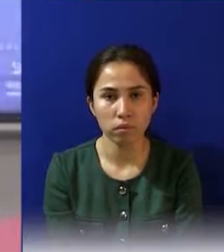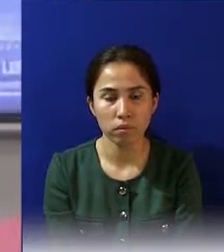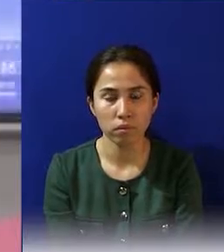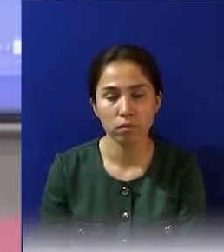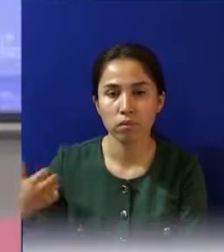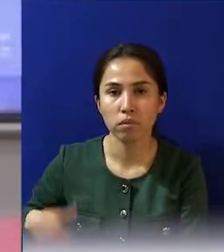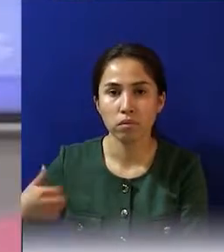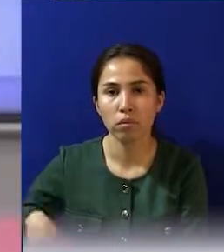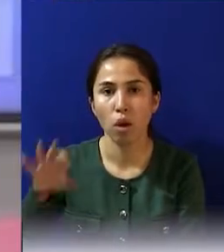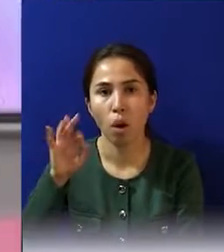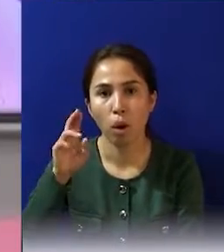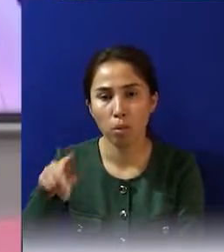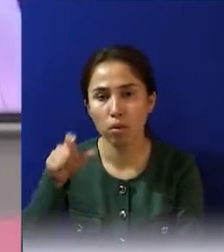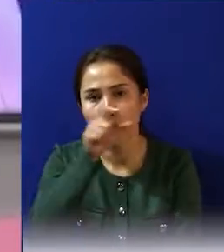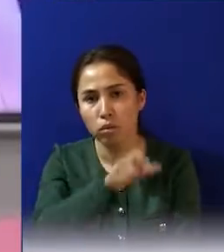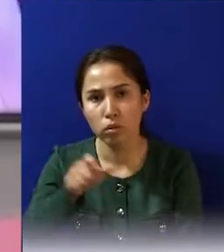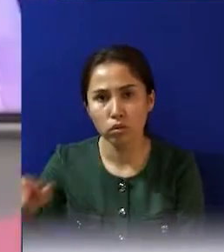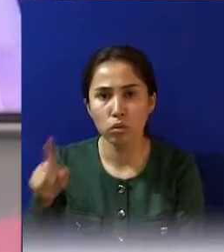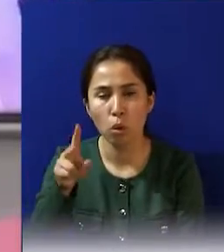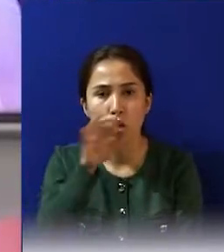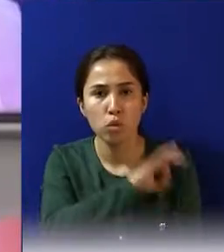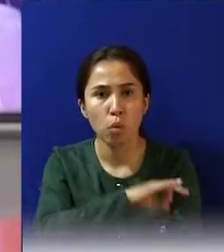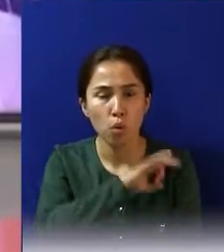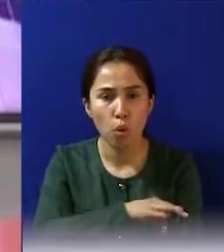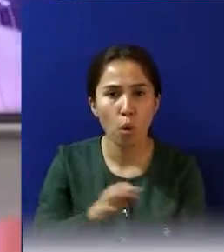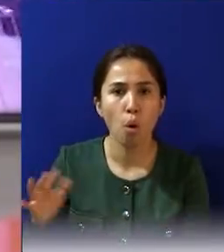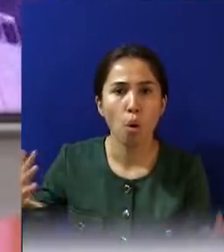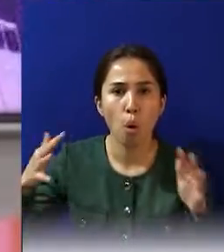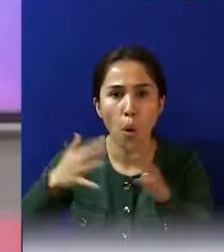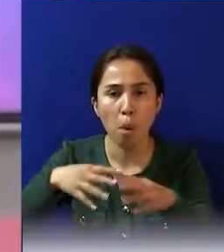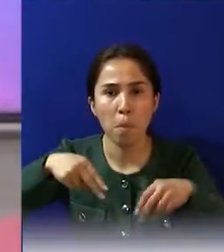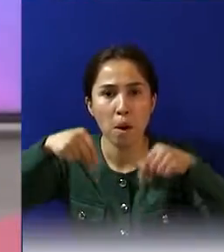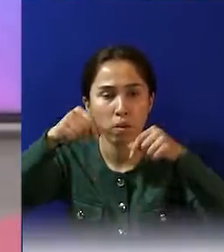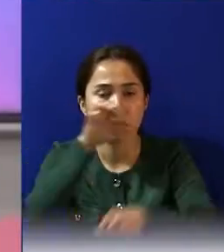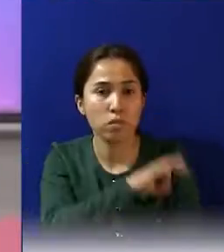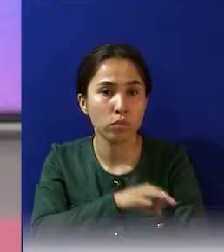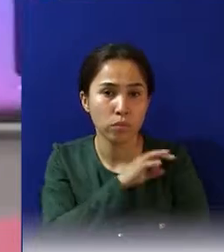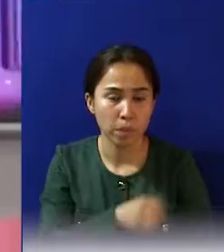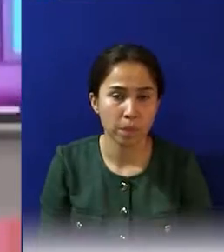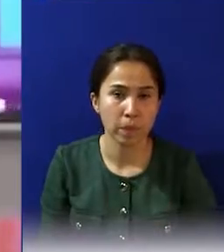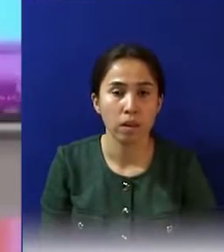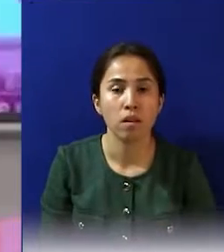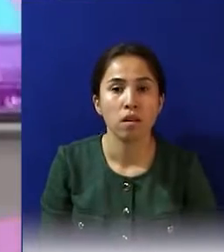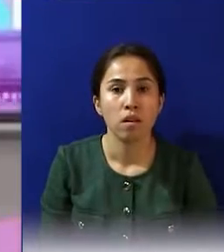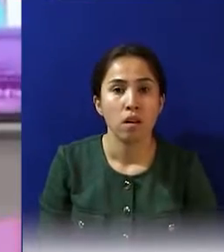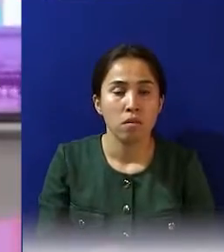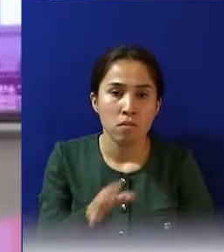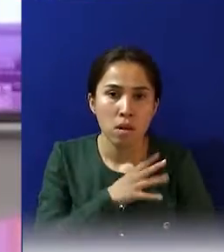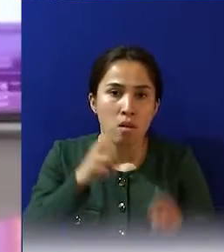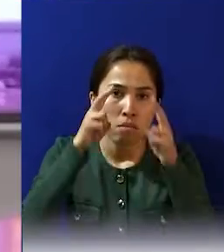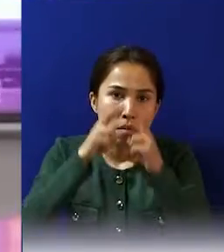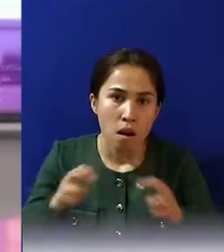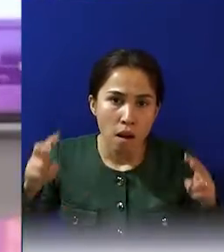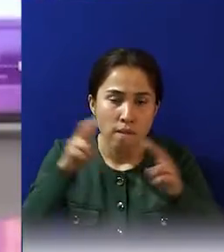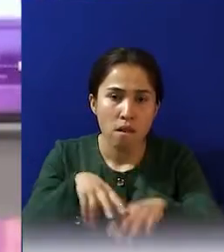В Жамбылской области растет число нелегальных пользователей горных пород и песка. Несмотря на то, что проводимые проверки и